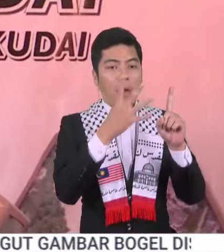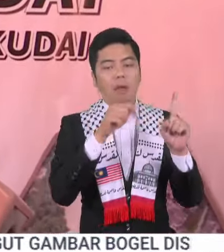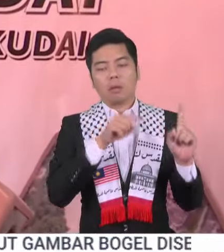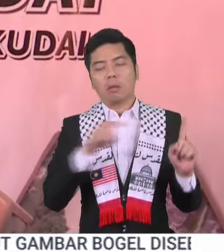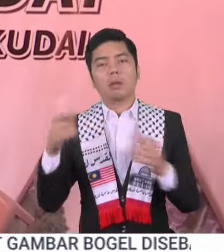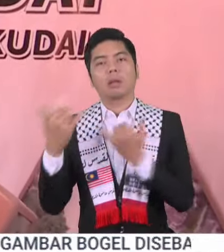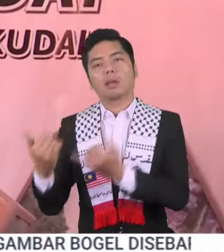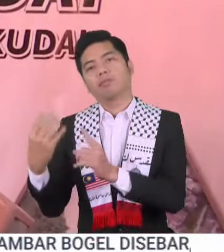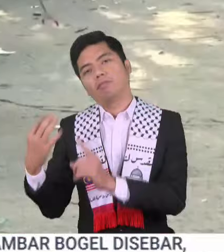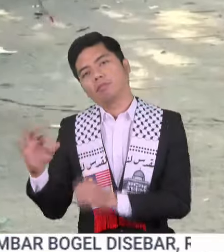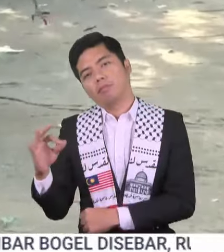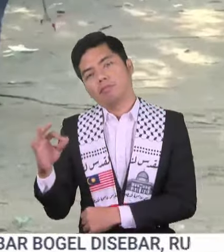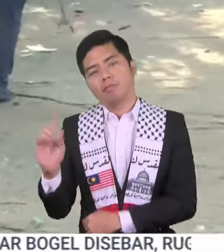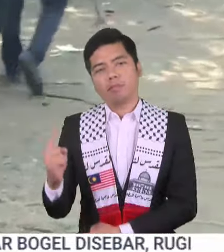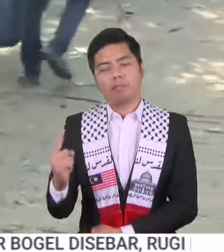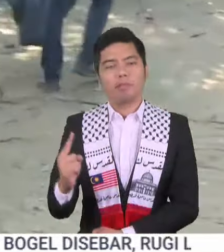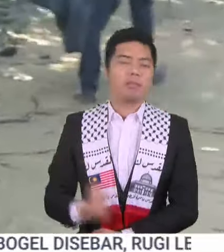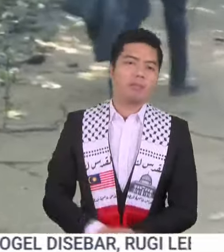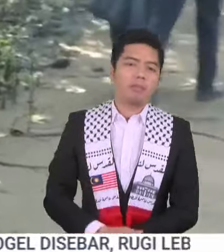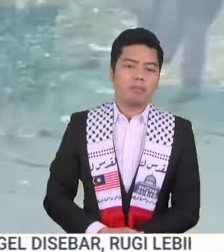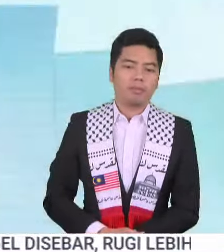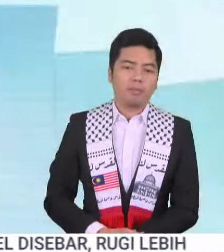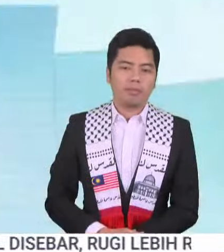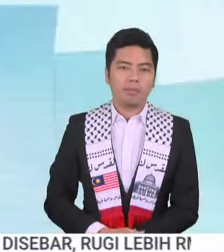ke 9.